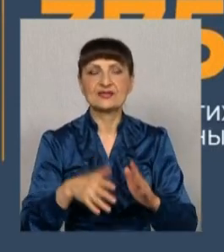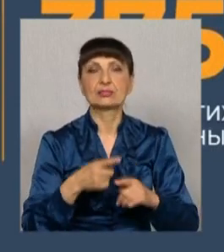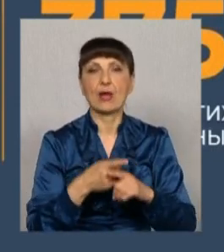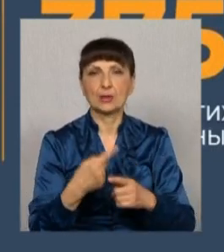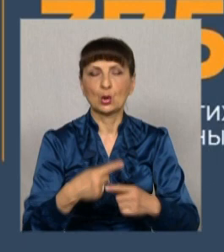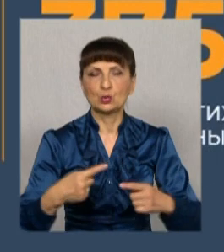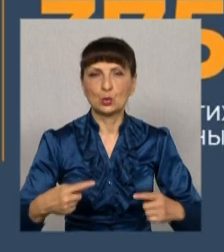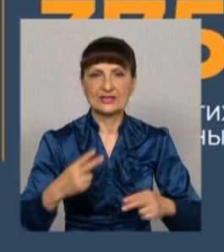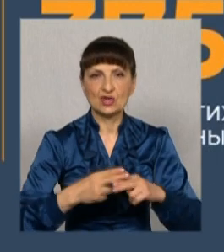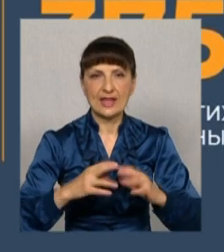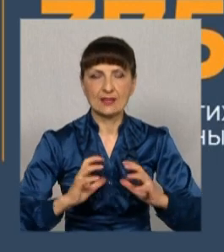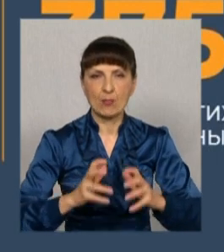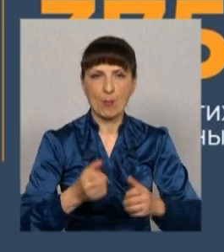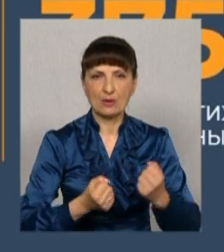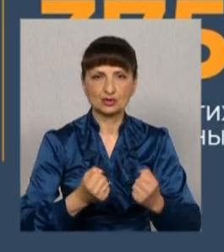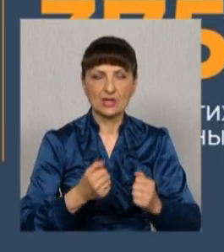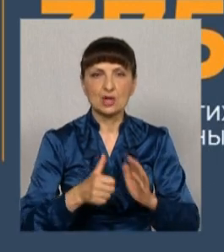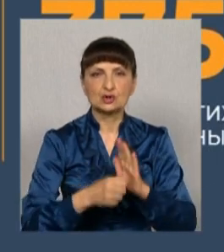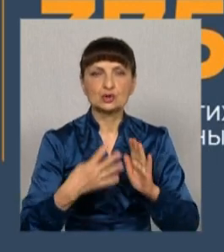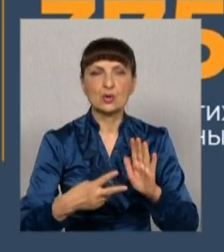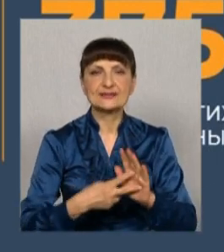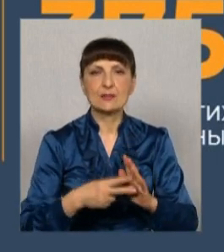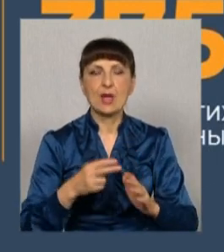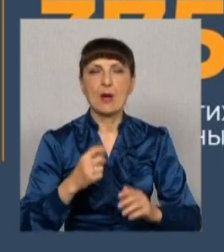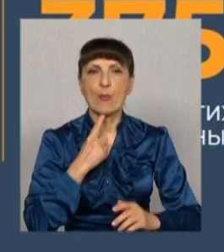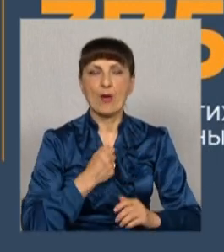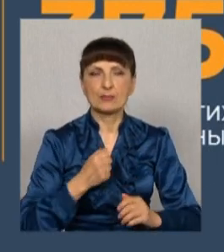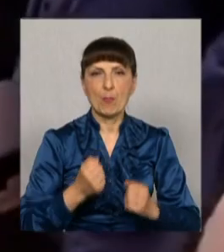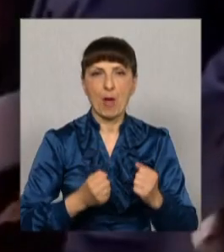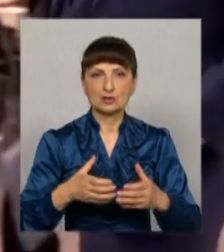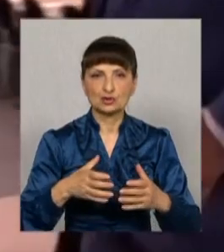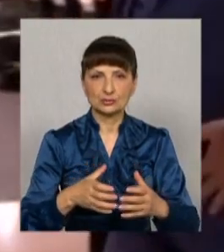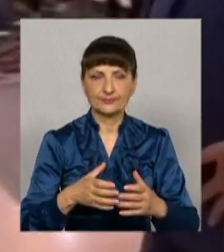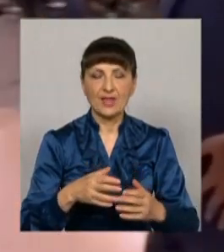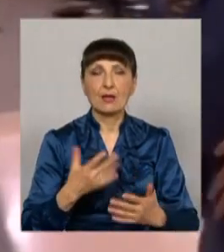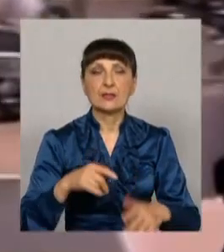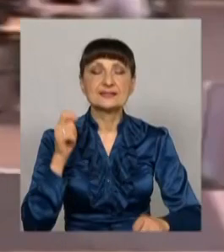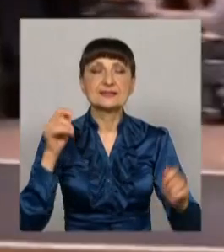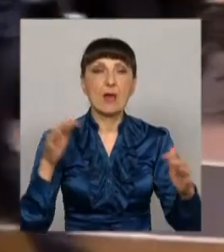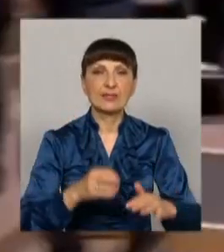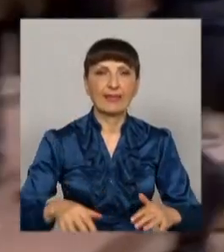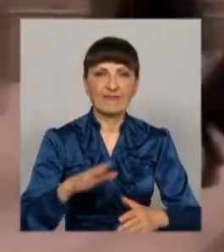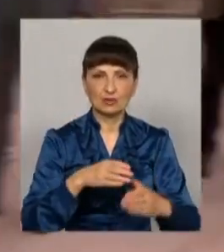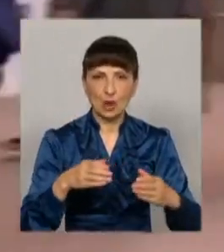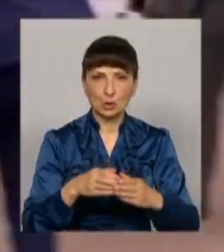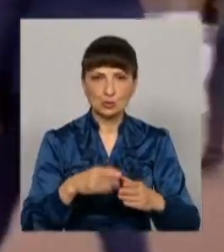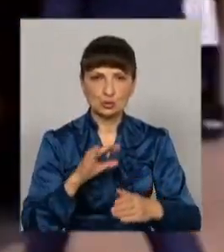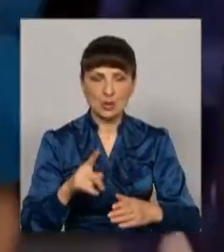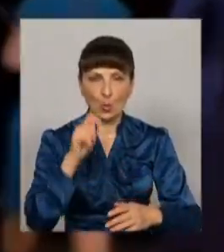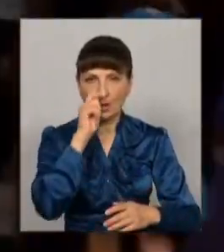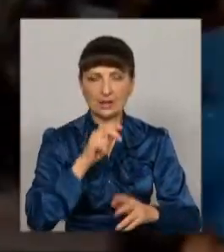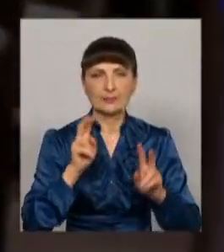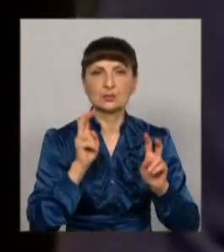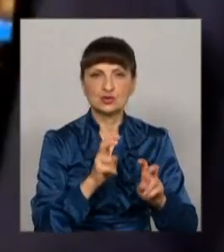боевых бронированных машин, 647 боевых машин реактивных систем залпового огня. На саммите Евросоюза в Брюсселе Украина получила